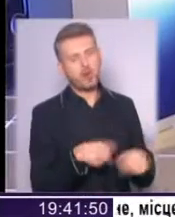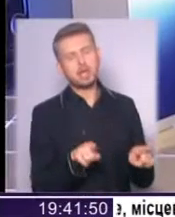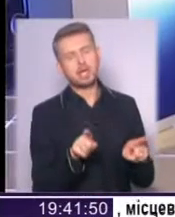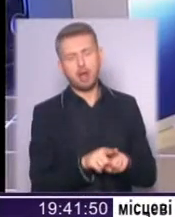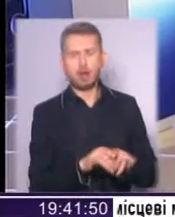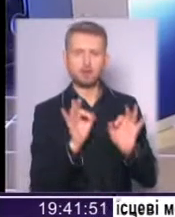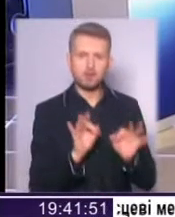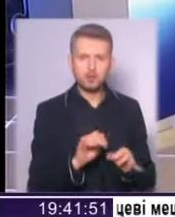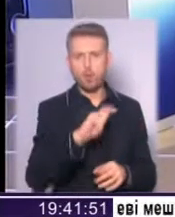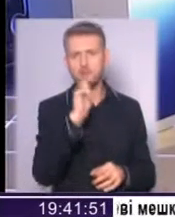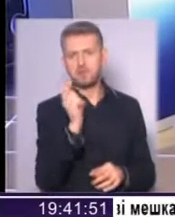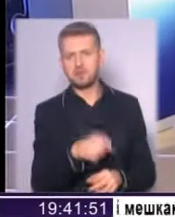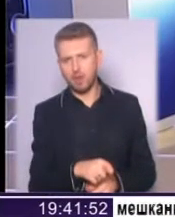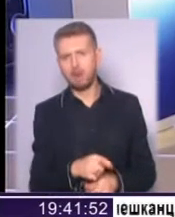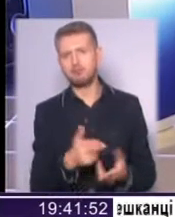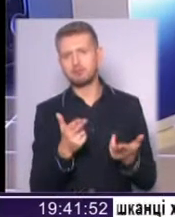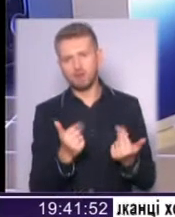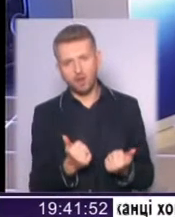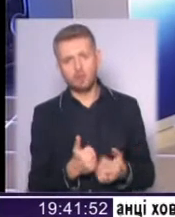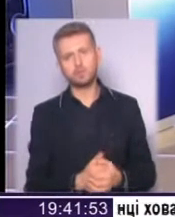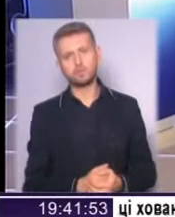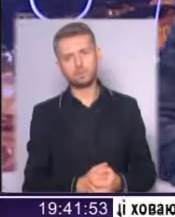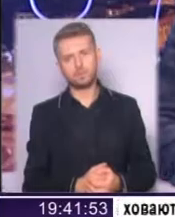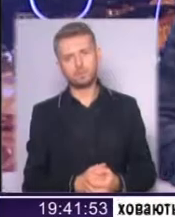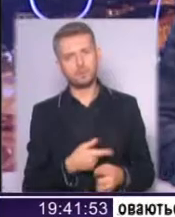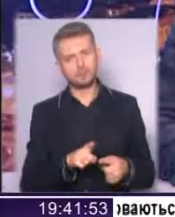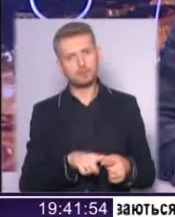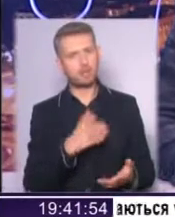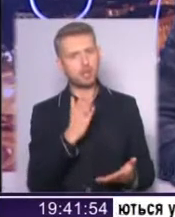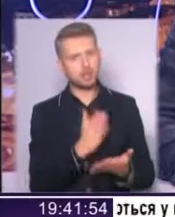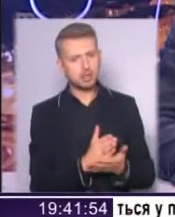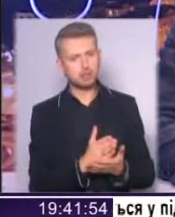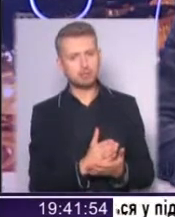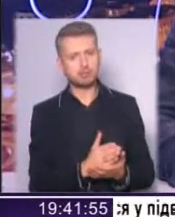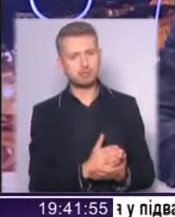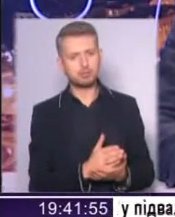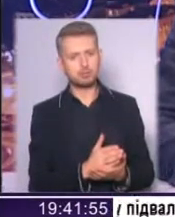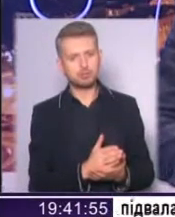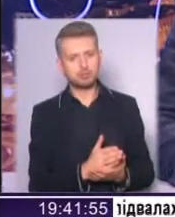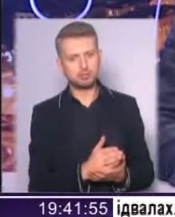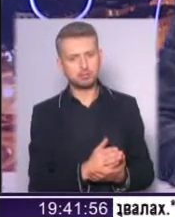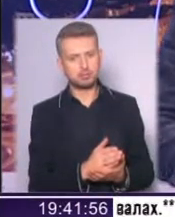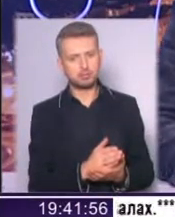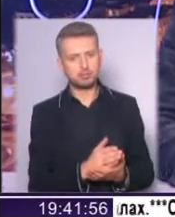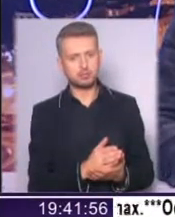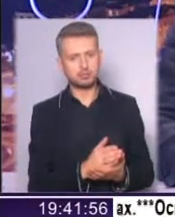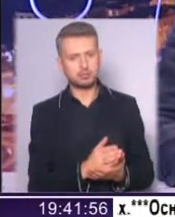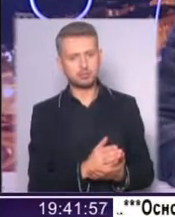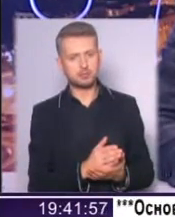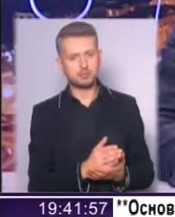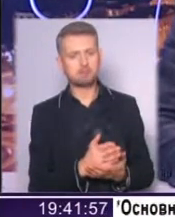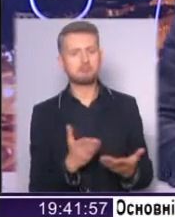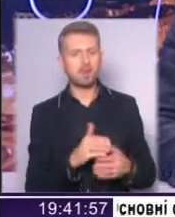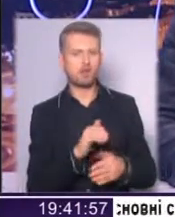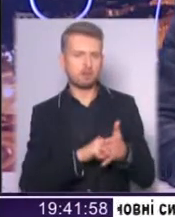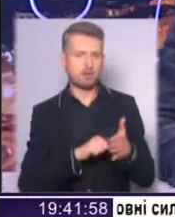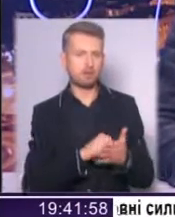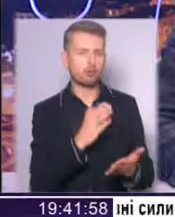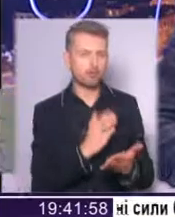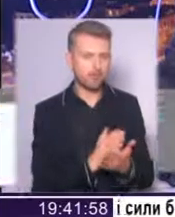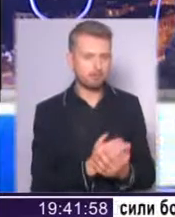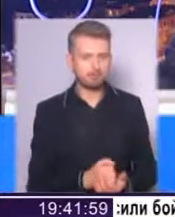давайте уточнювати, що таке падіння виробництва промисловості, це все-таки воно пов'язане із війною на Сході. Ну, правда